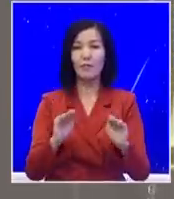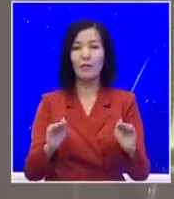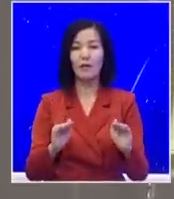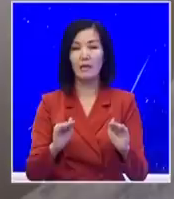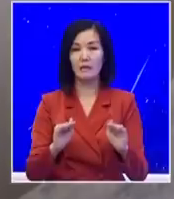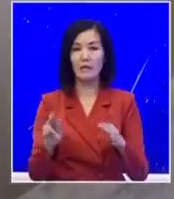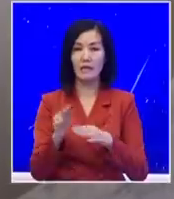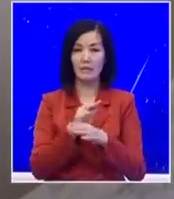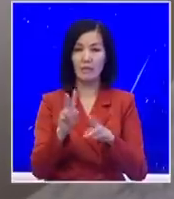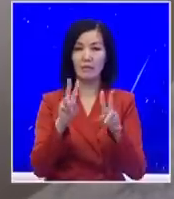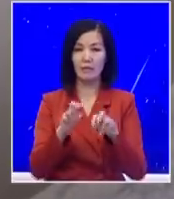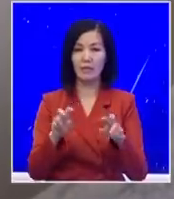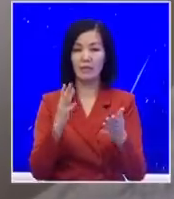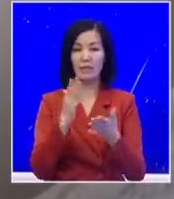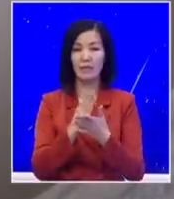қаралады.